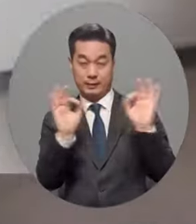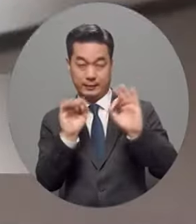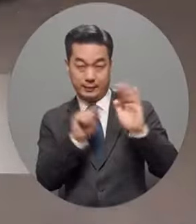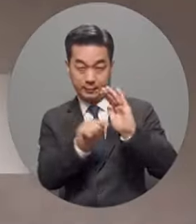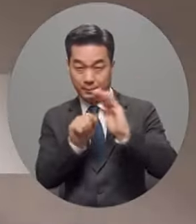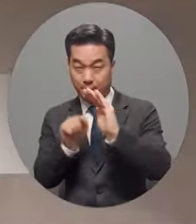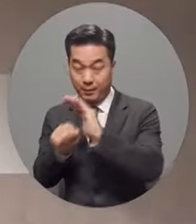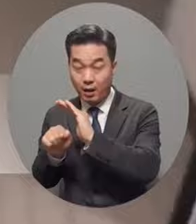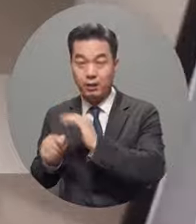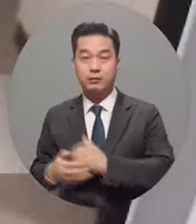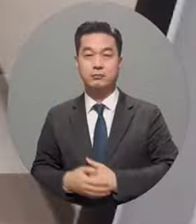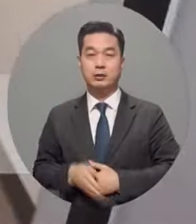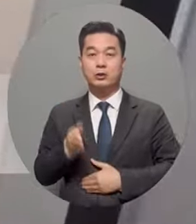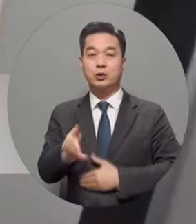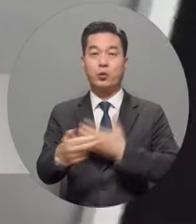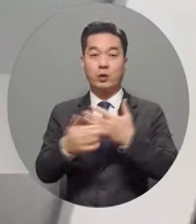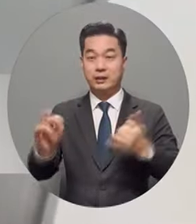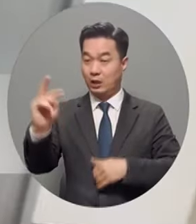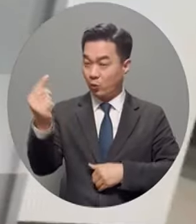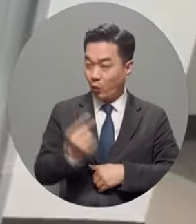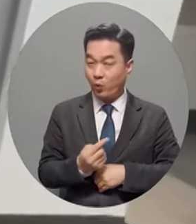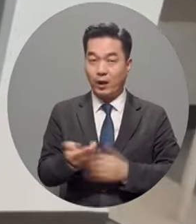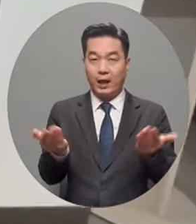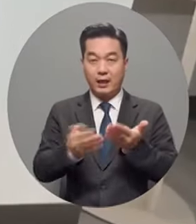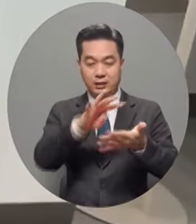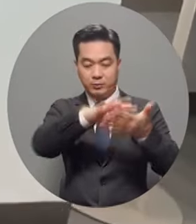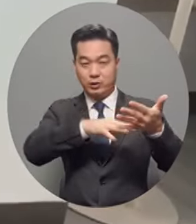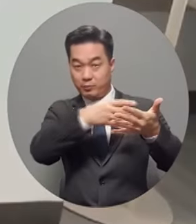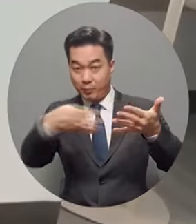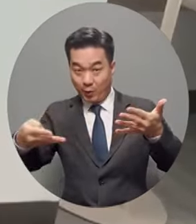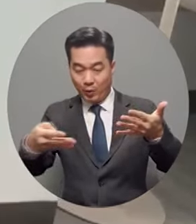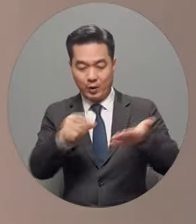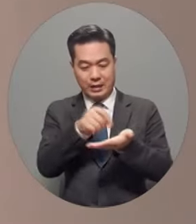전공의들이 복귀했지만